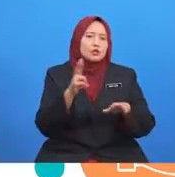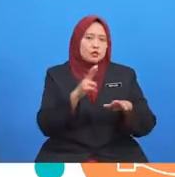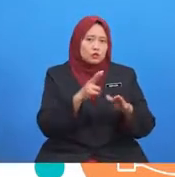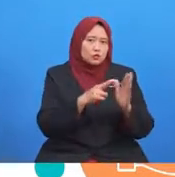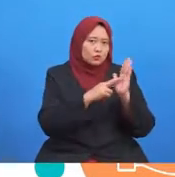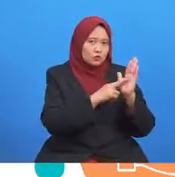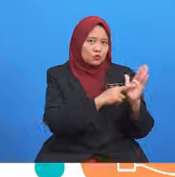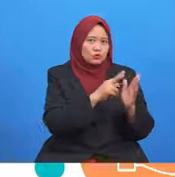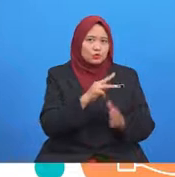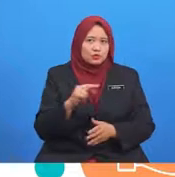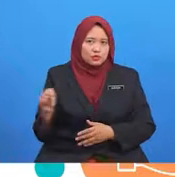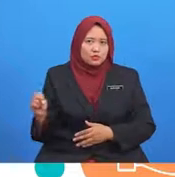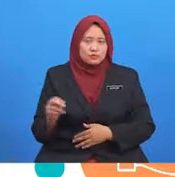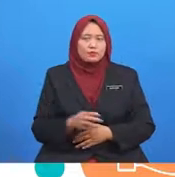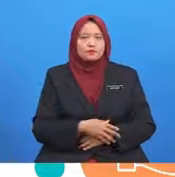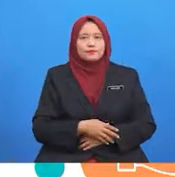terpilih.